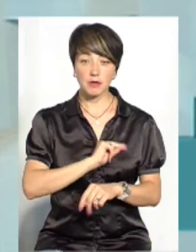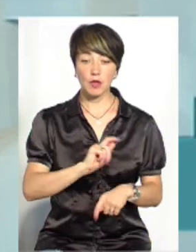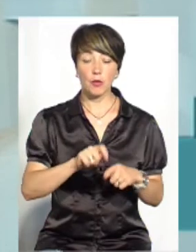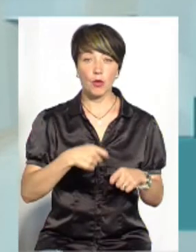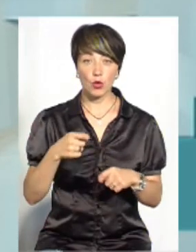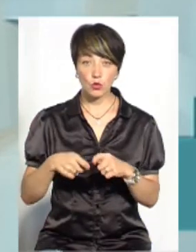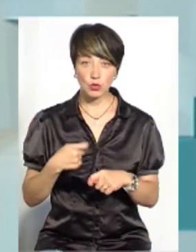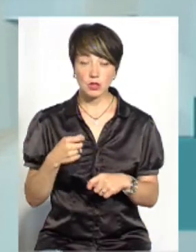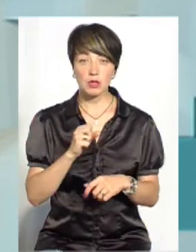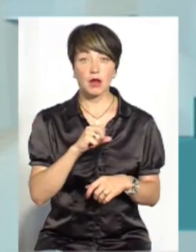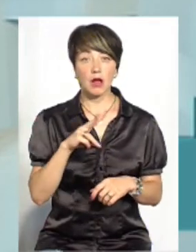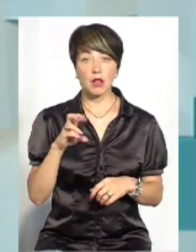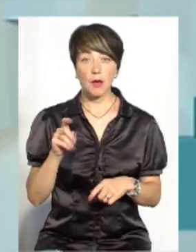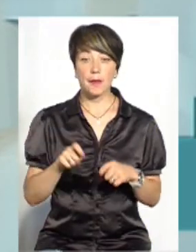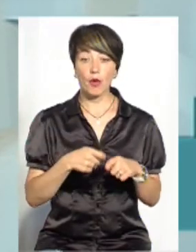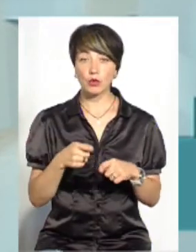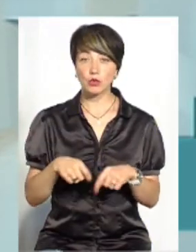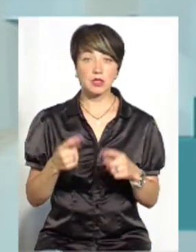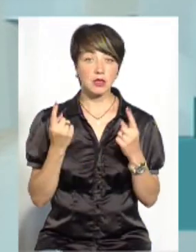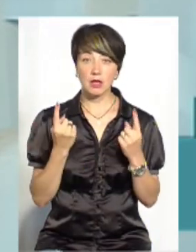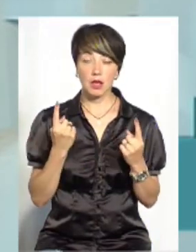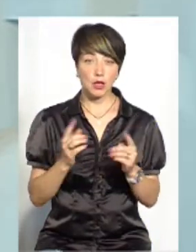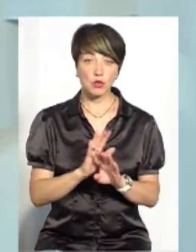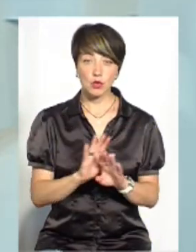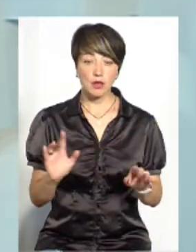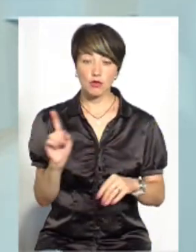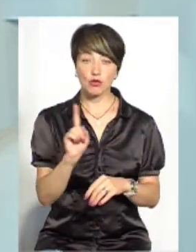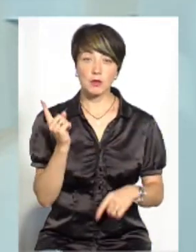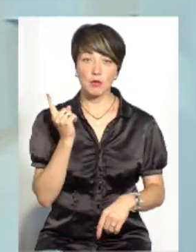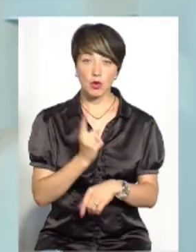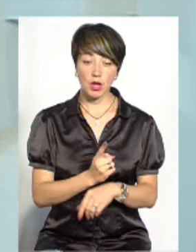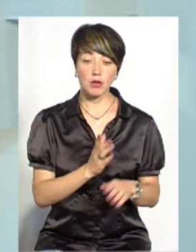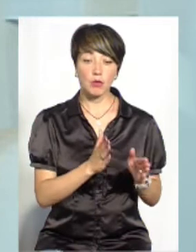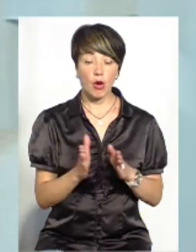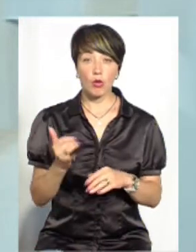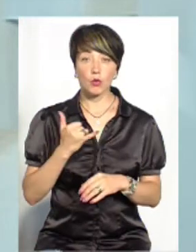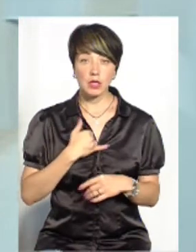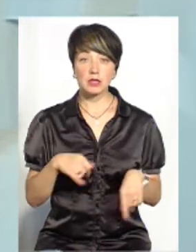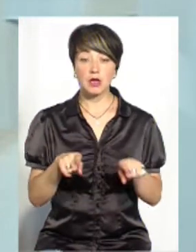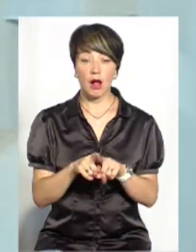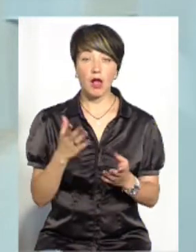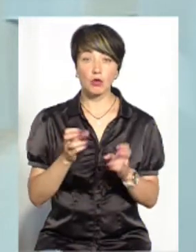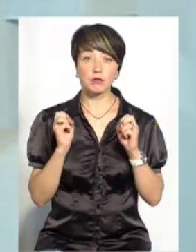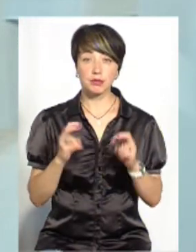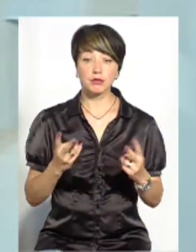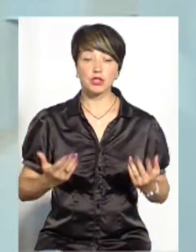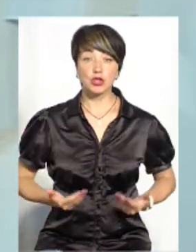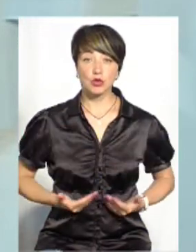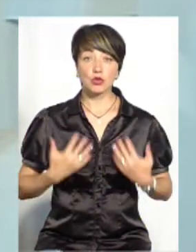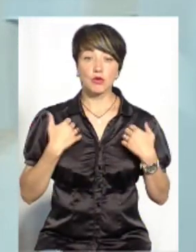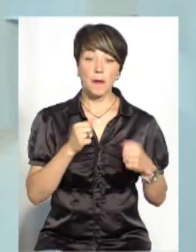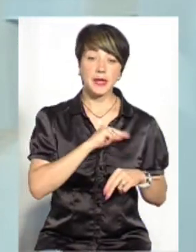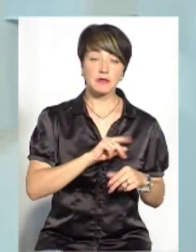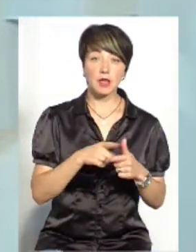порушення, але порушення не такі суттєві, щоб забороняти. Механізм у нас такий, якщо є загроза життю і здоров'ю працівників